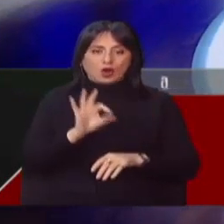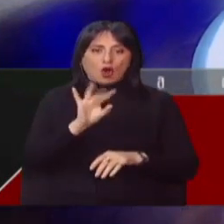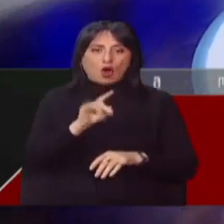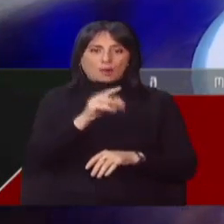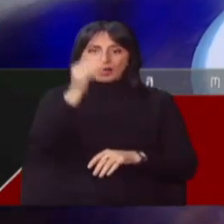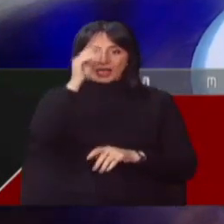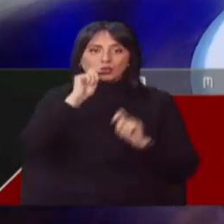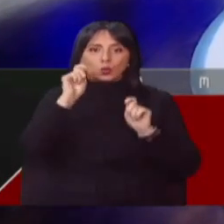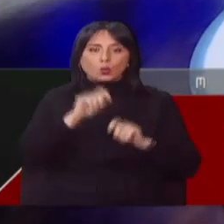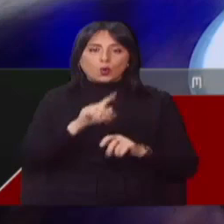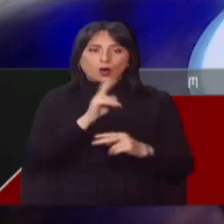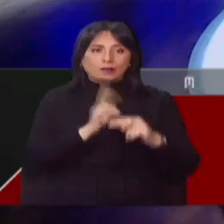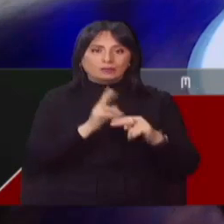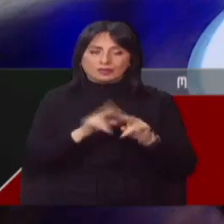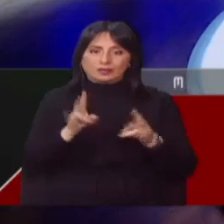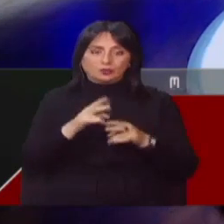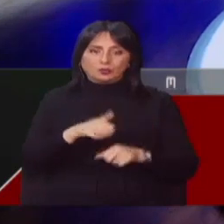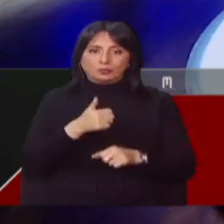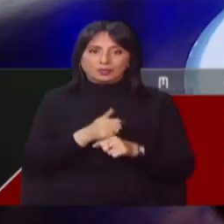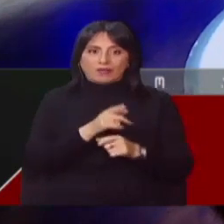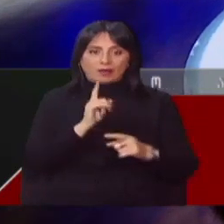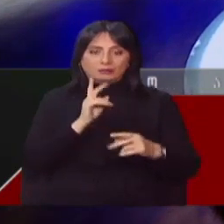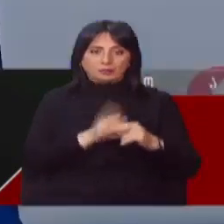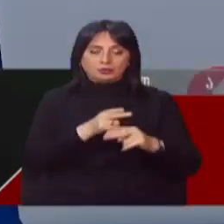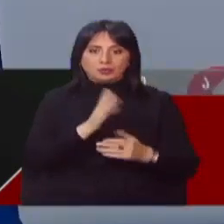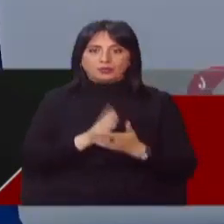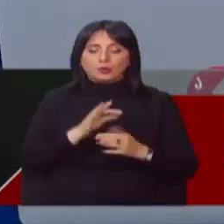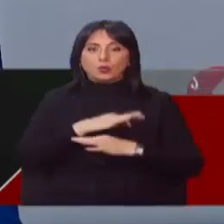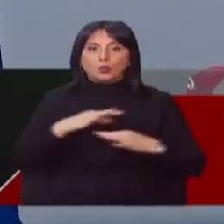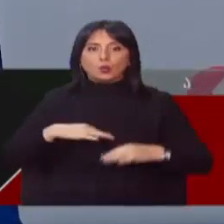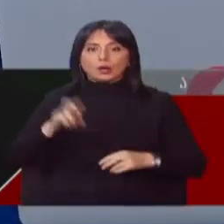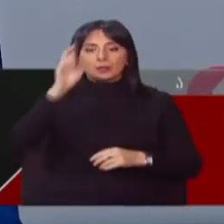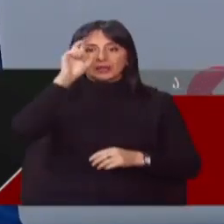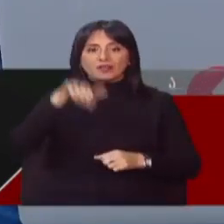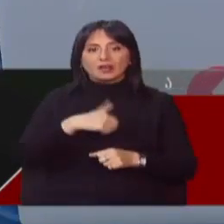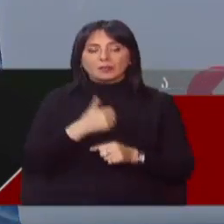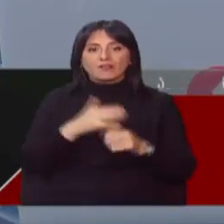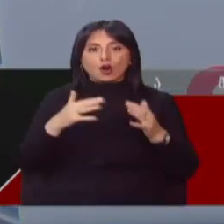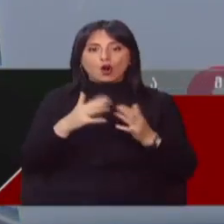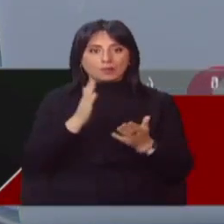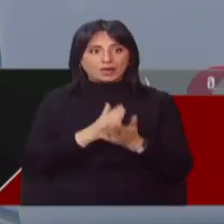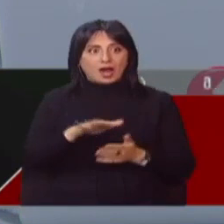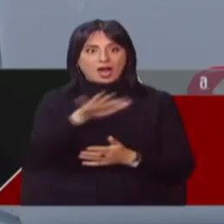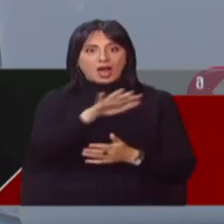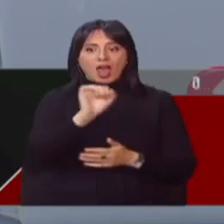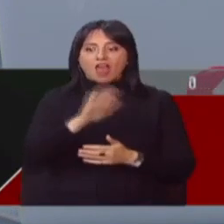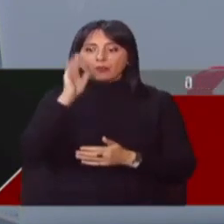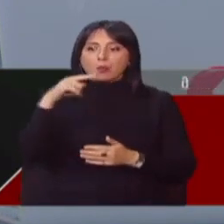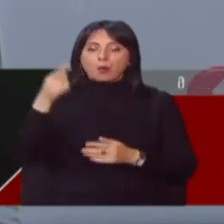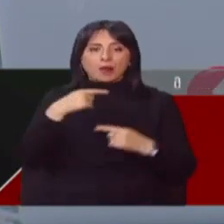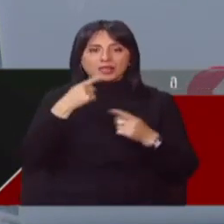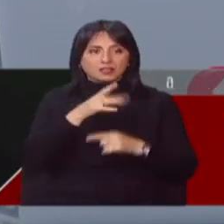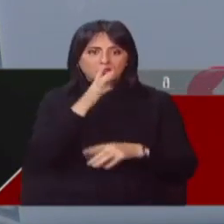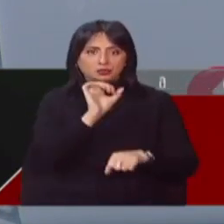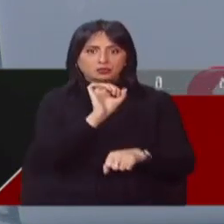პოზიცია უკრაინის ევროინტეგრაციის გზაზე მთავარი დილემა ხდება. უნგრეთის მთავრობის მეთაური ომში მყოფი ქვეყნის ევროპულ მომავალზე საუბრის